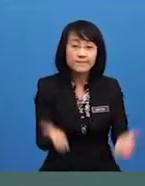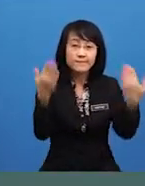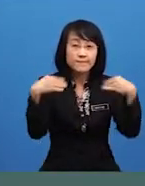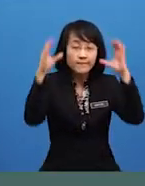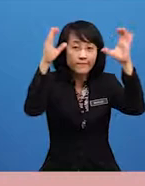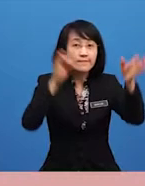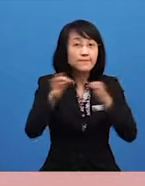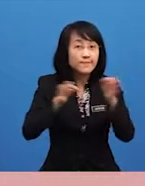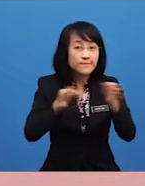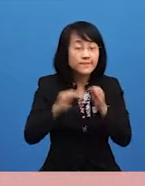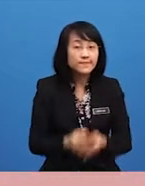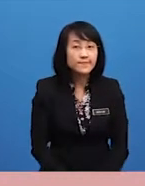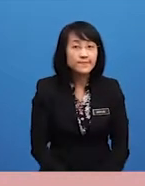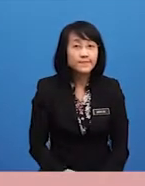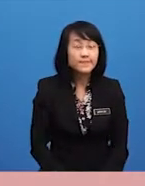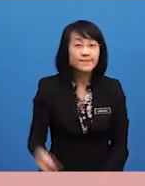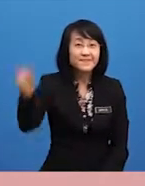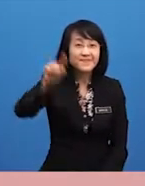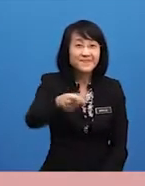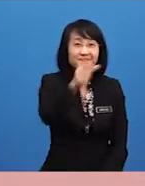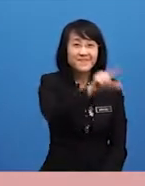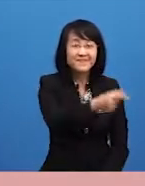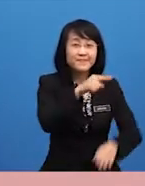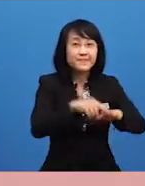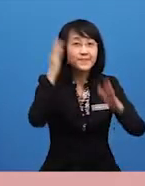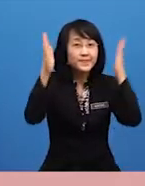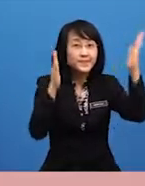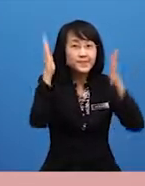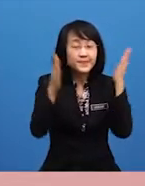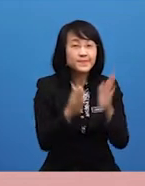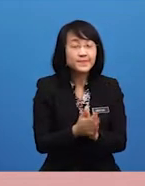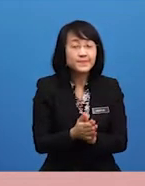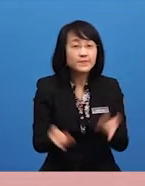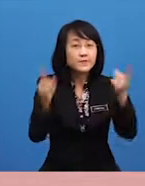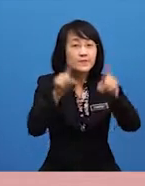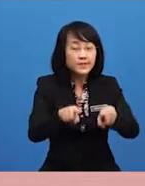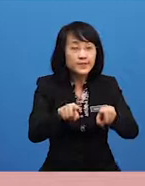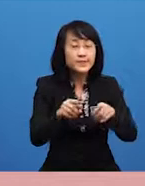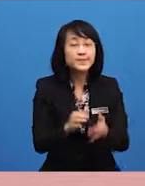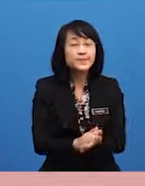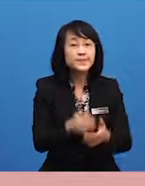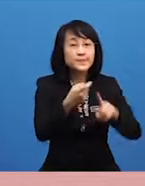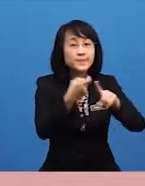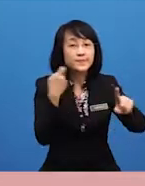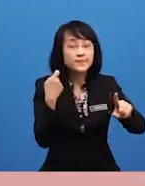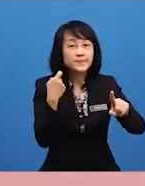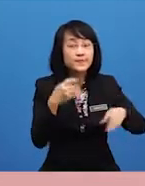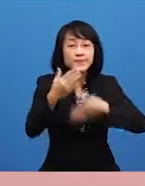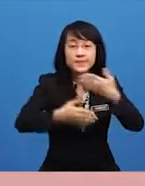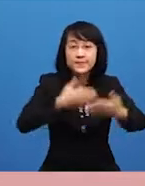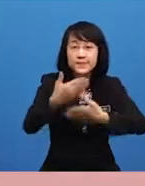terangkan. Banjaran gunung di Malaysia terjadi akibat daripada